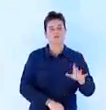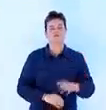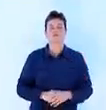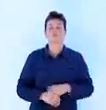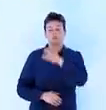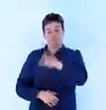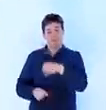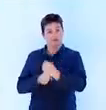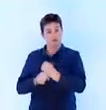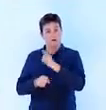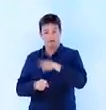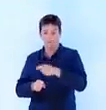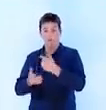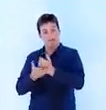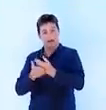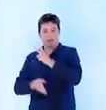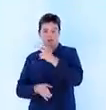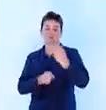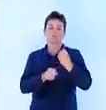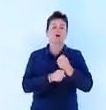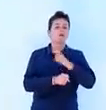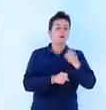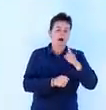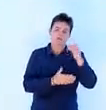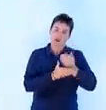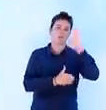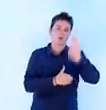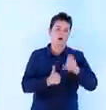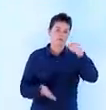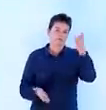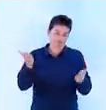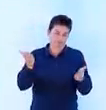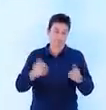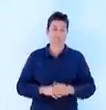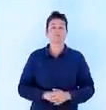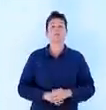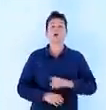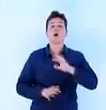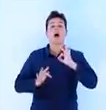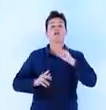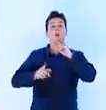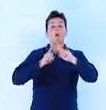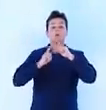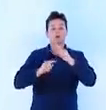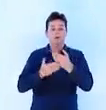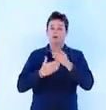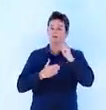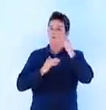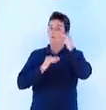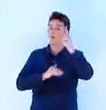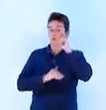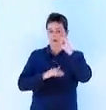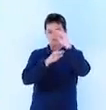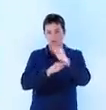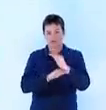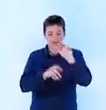travaille doit toujours gagner davantage que celui qui ne travaille pas. Nous devons croire dans l'autorité parce que l'autorité protège et que ce sont